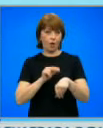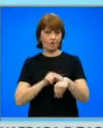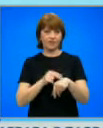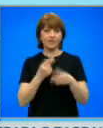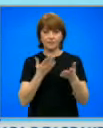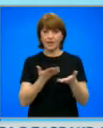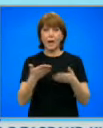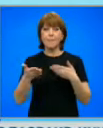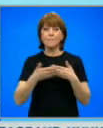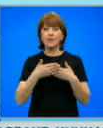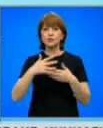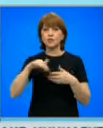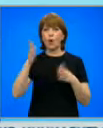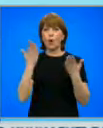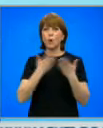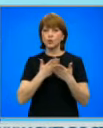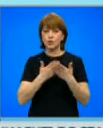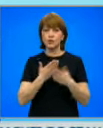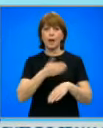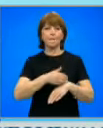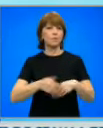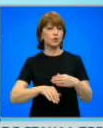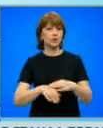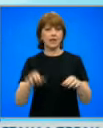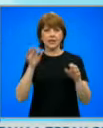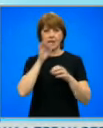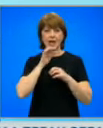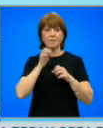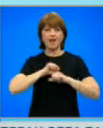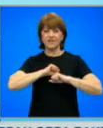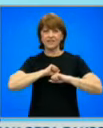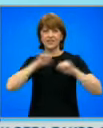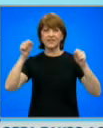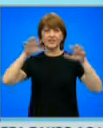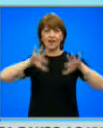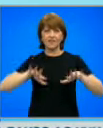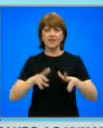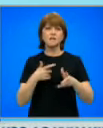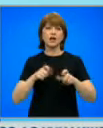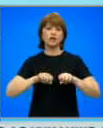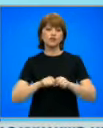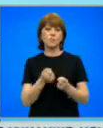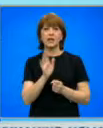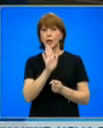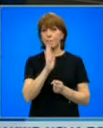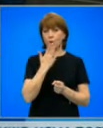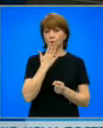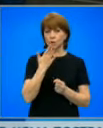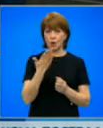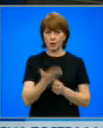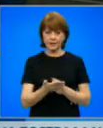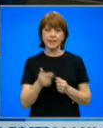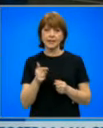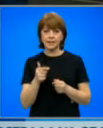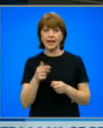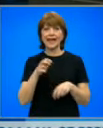Инцидентът е станал в близост до училище. Пострадали няма, но от взривната вълна има счупени прозорци на съседни сгради. С подробности за инцидента